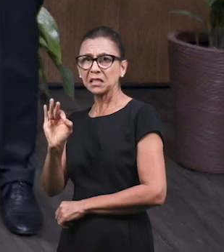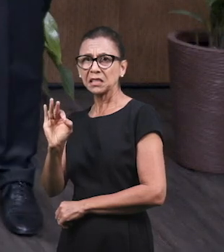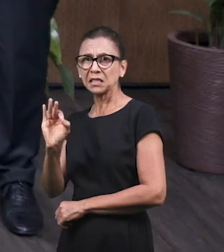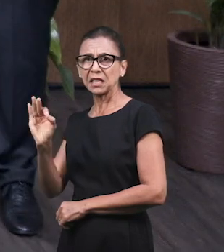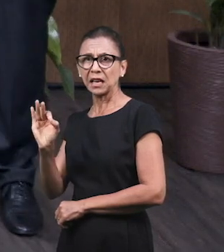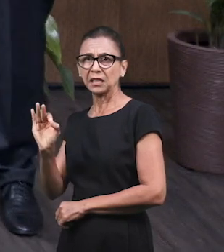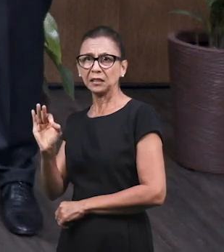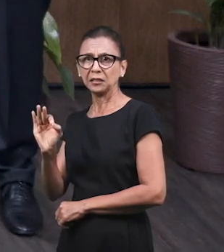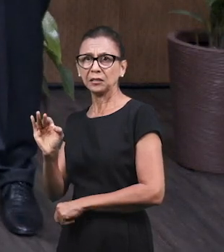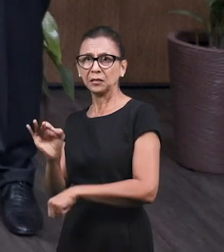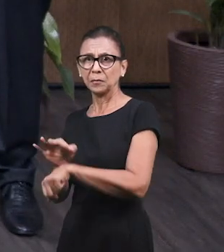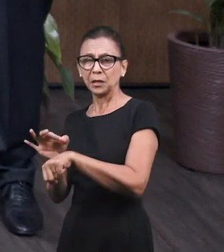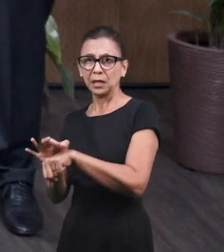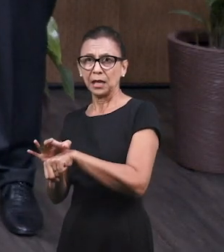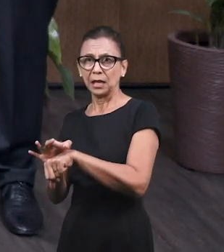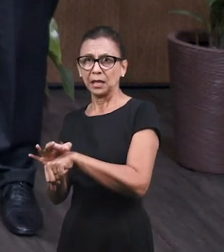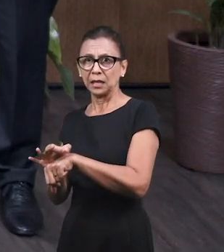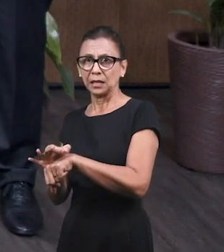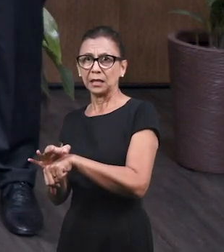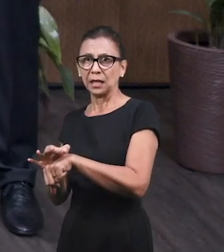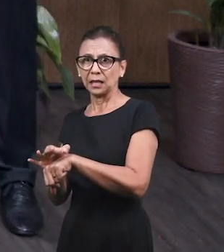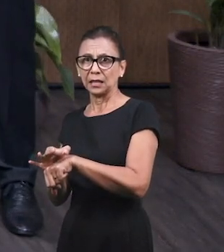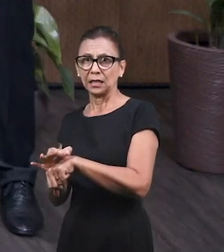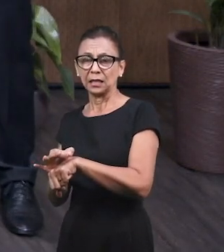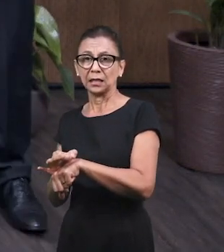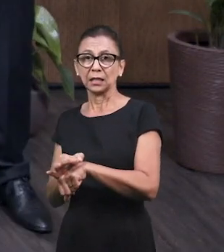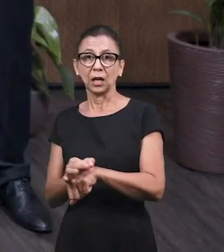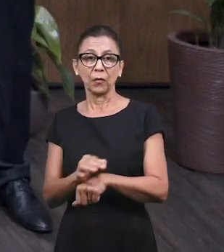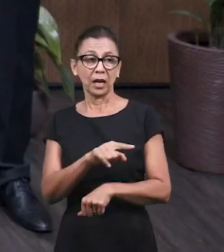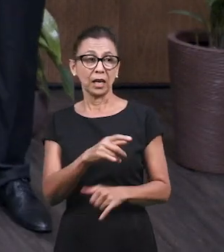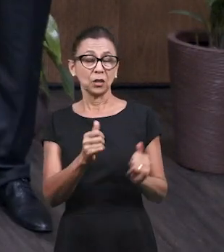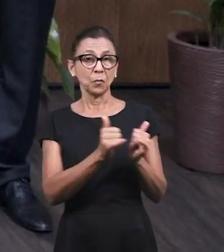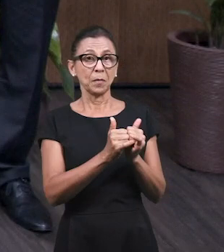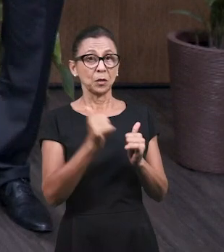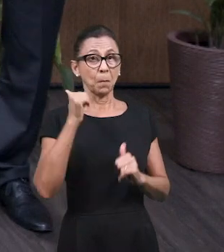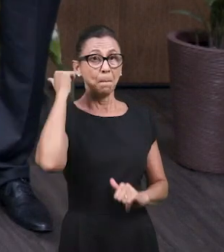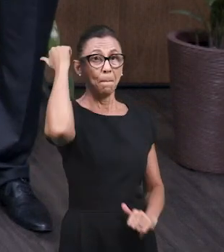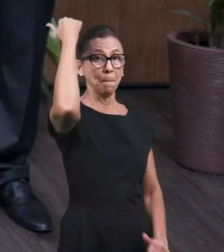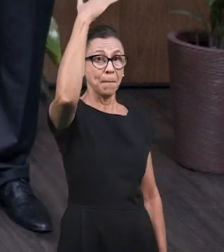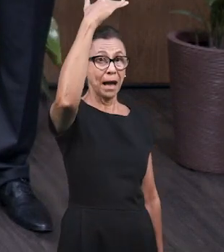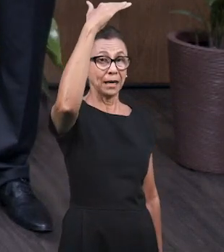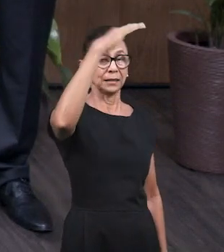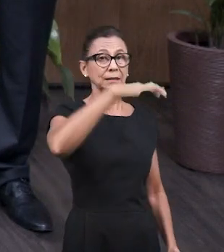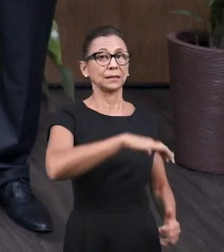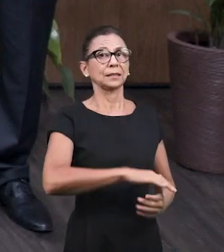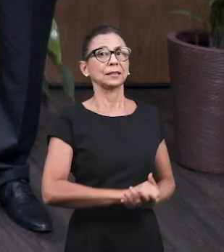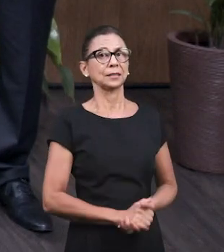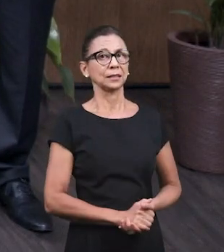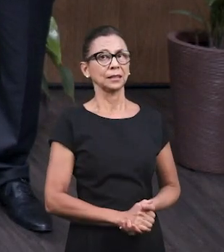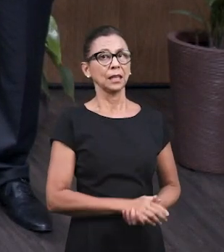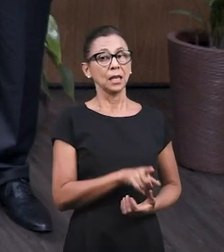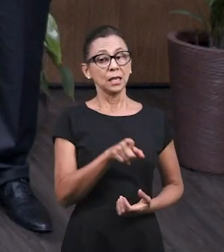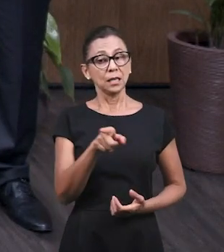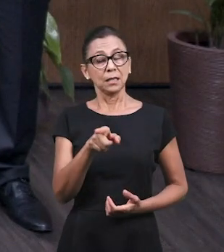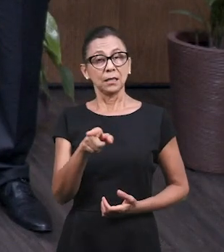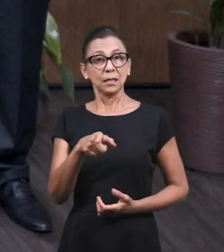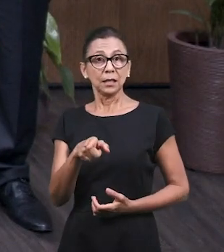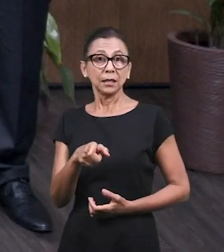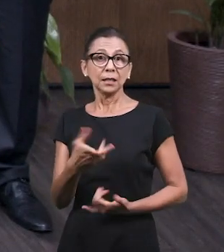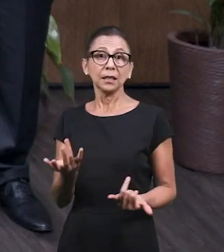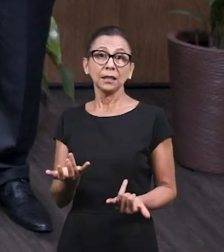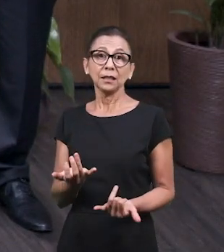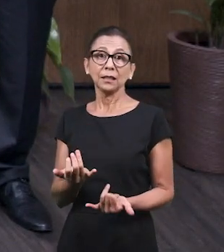a reçu le pardon d'une dette, Sergio, est infiniment plus grande que